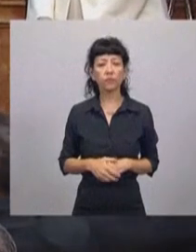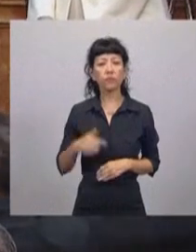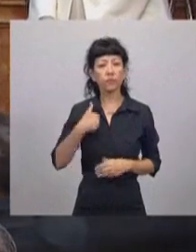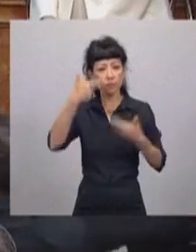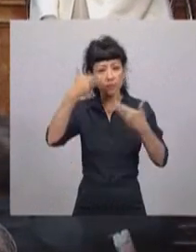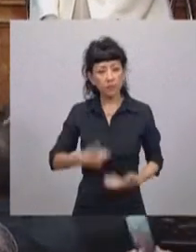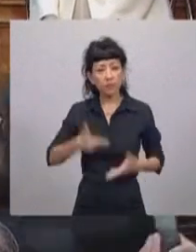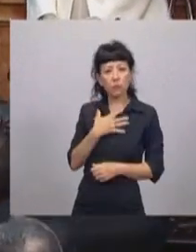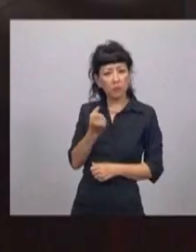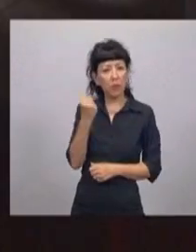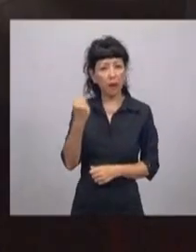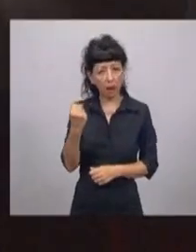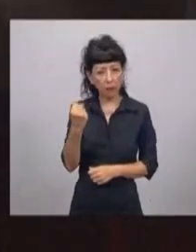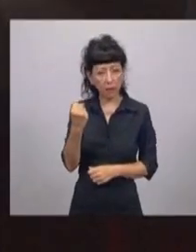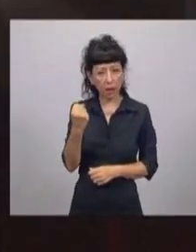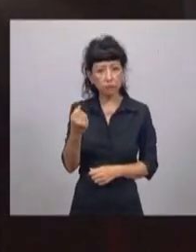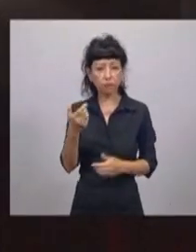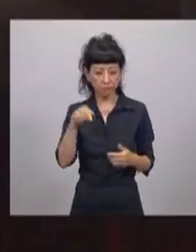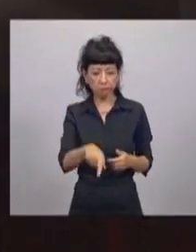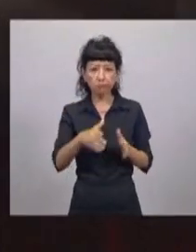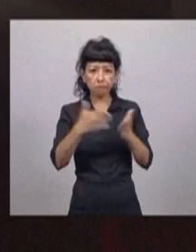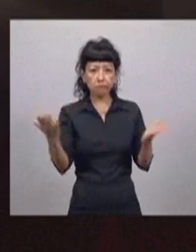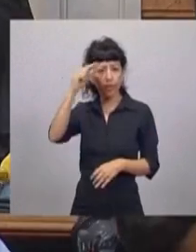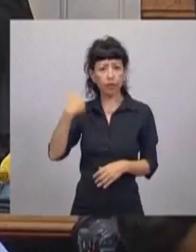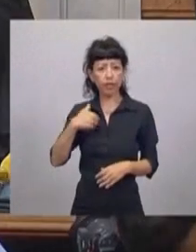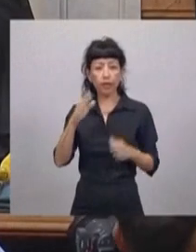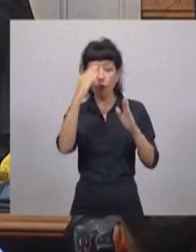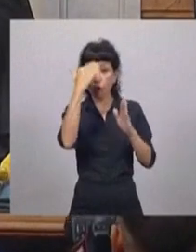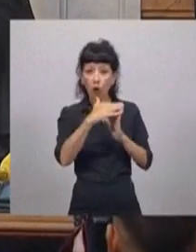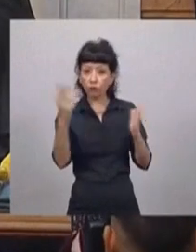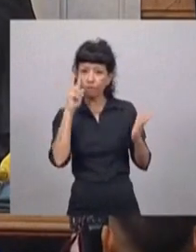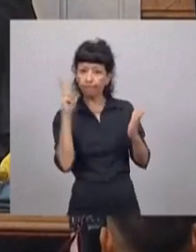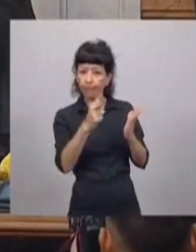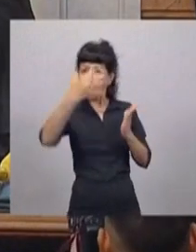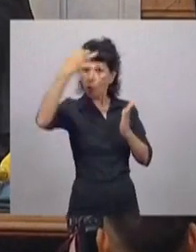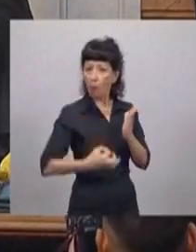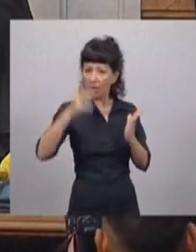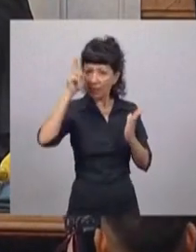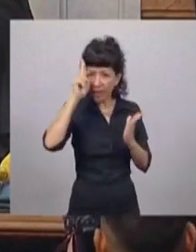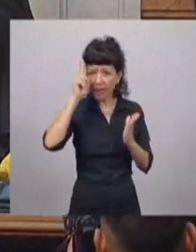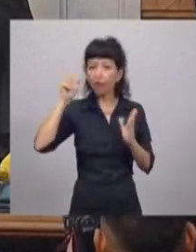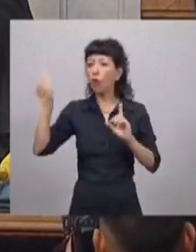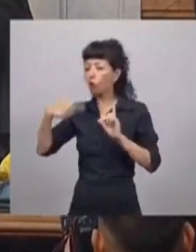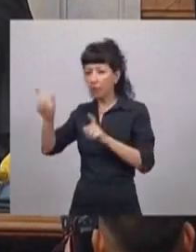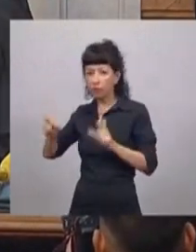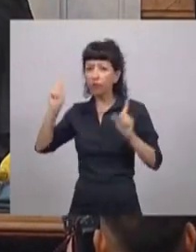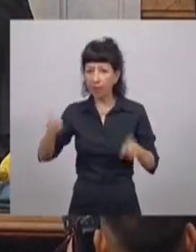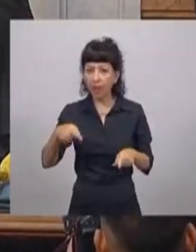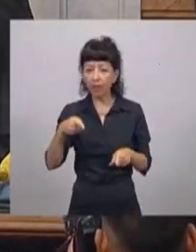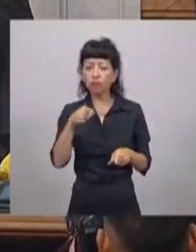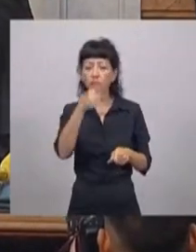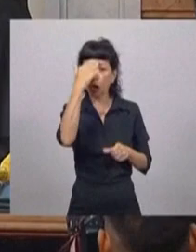Javier milei ha giurato domenica come nuovo presidente dell'Argentina in un discorso tenuto sulle scale del palazzo del Congresso l'ultra